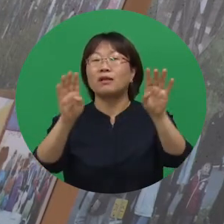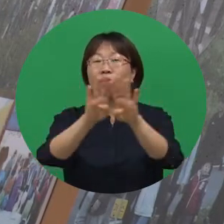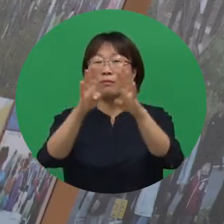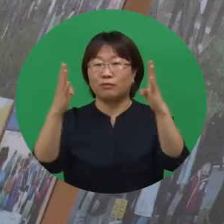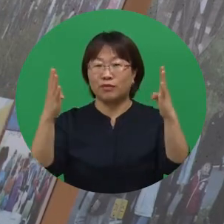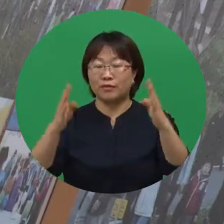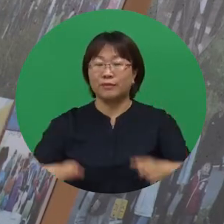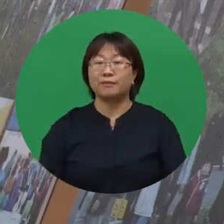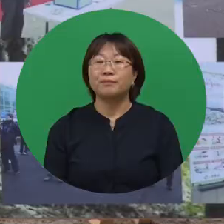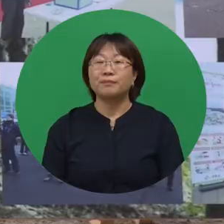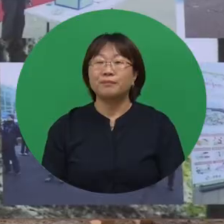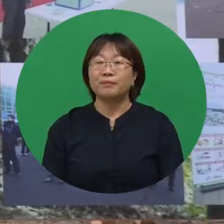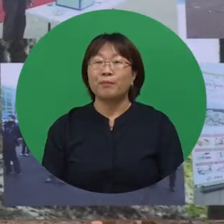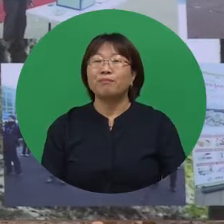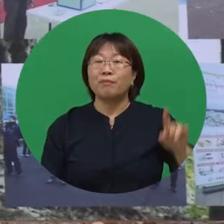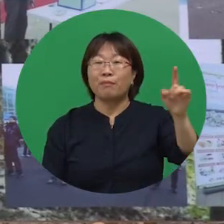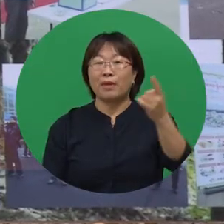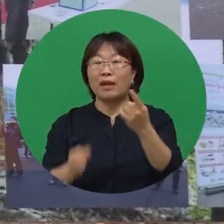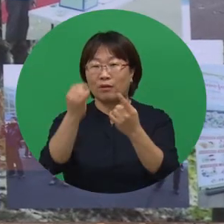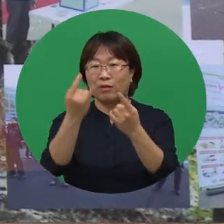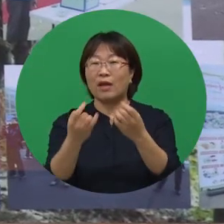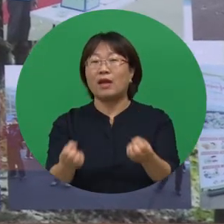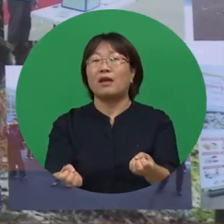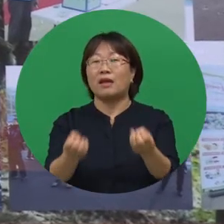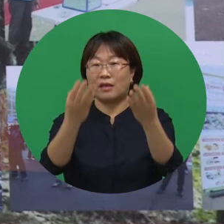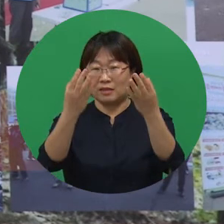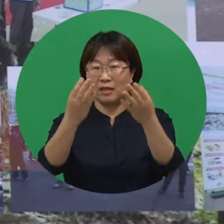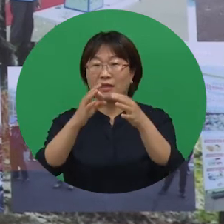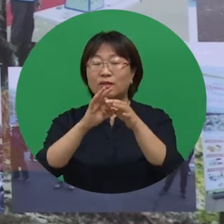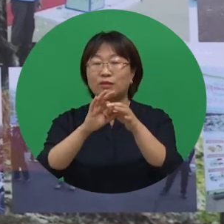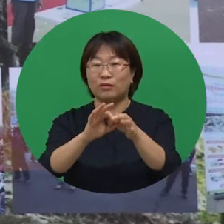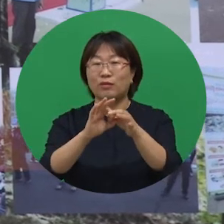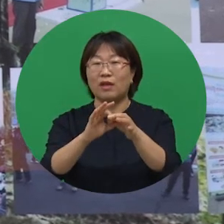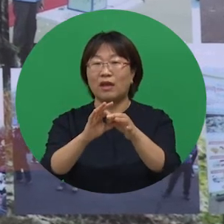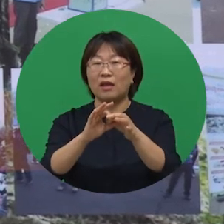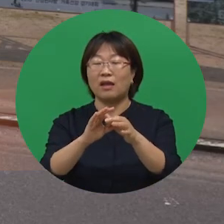왔는데요. 제100회 안양천 사랑 가족 건강